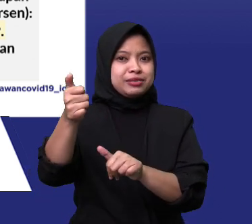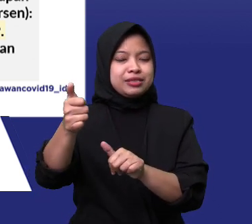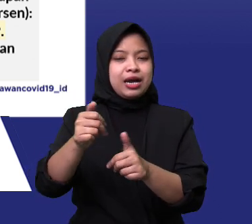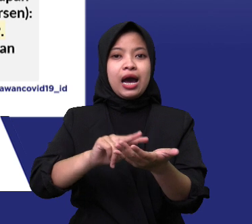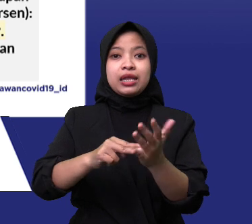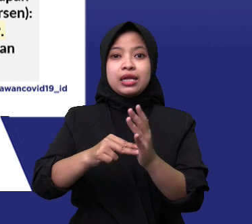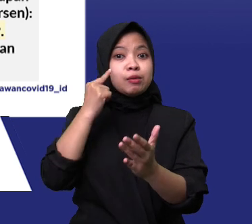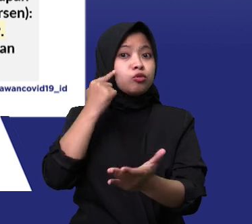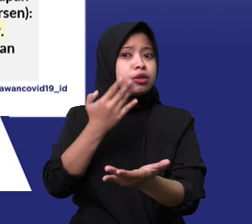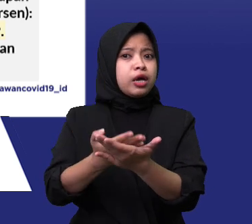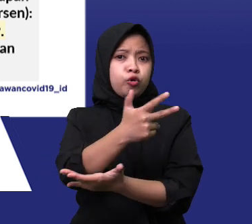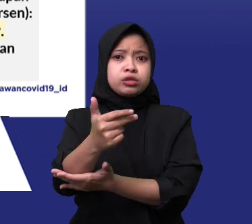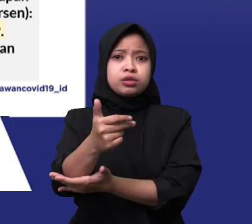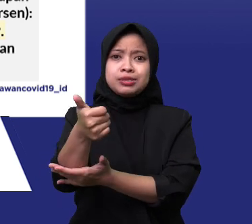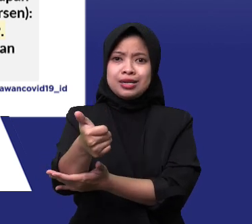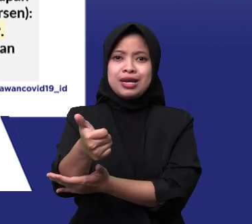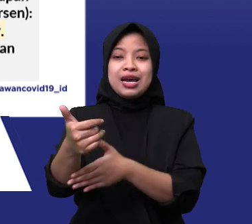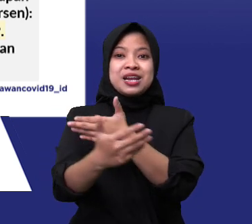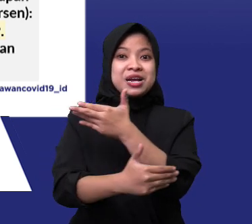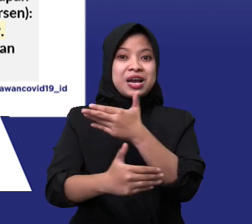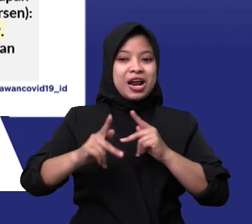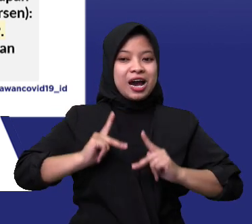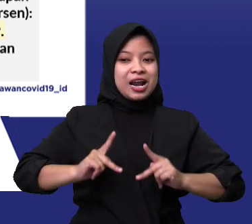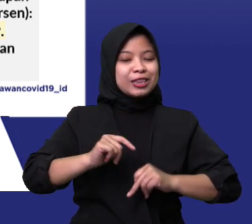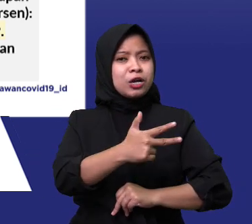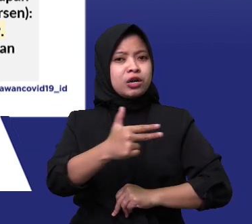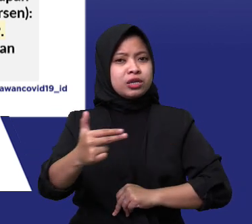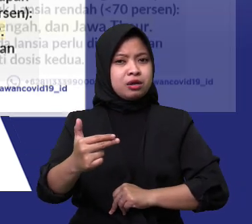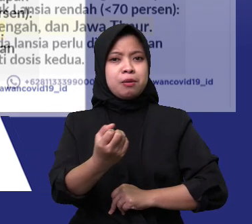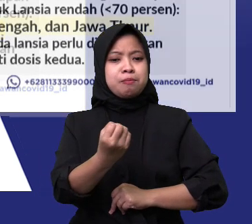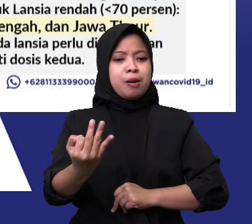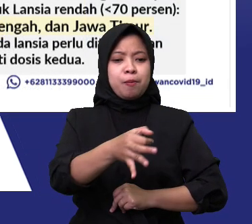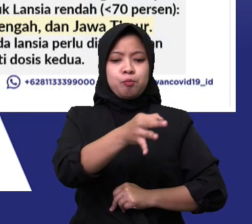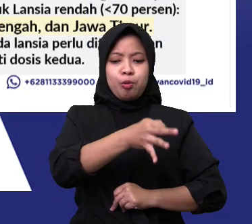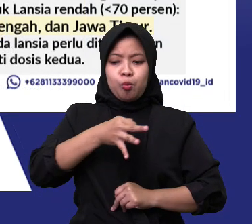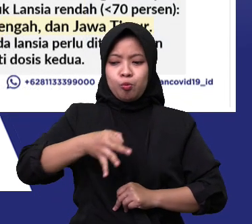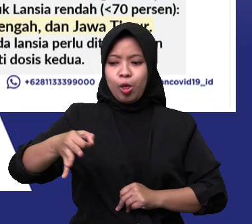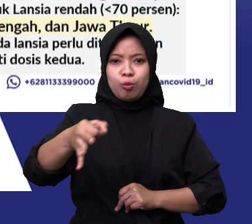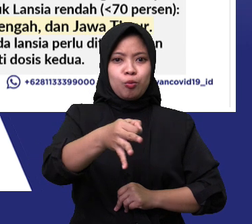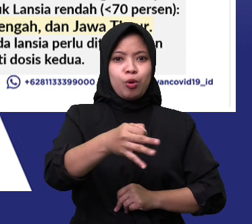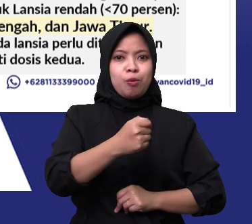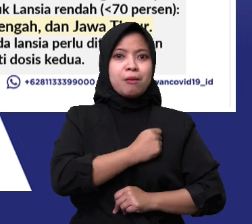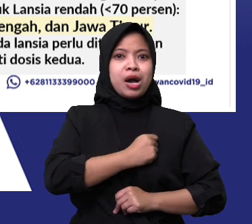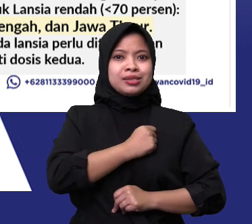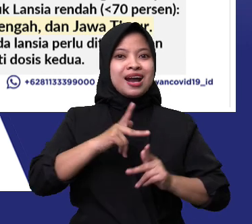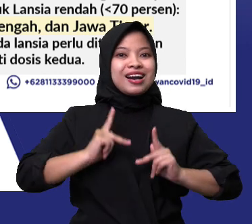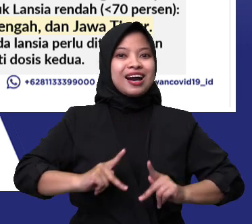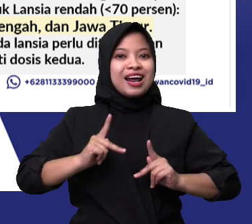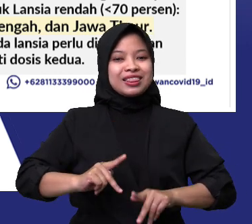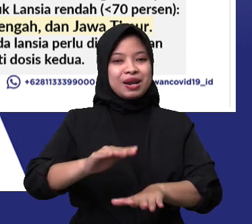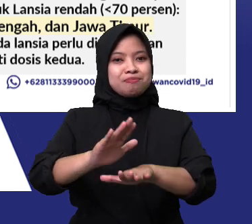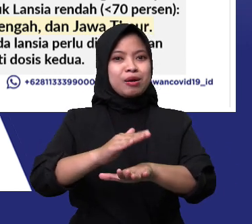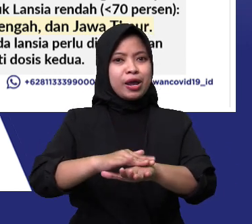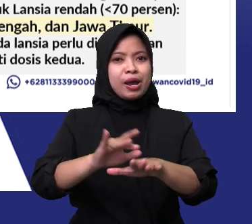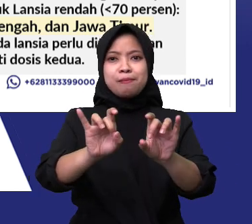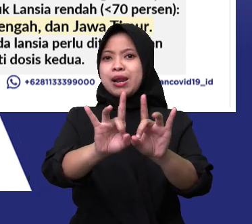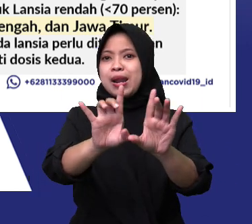bahwa dengan karakteristik negara yang terdiri dari berbagai pulau, suku bangsa, dan karakter masyarakat yang